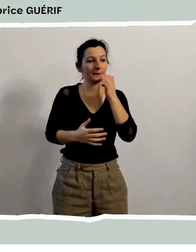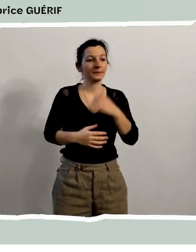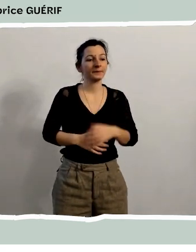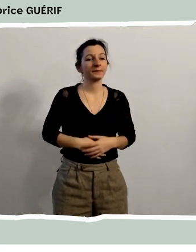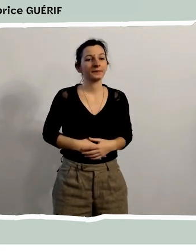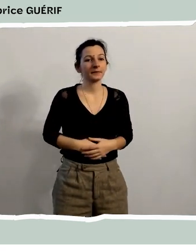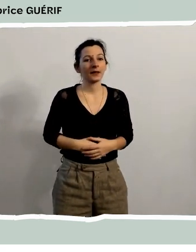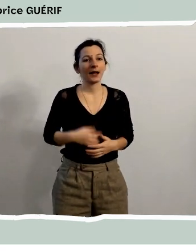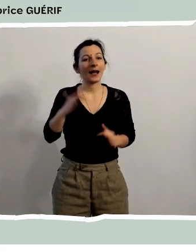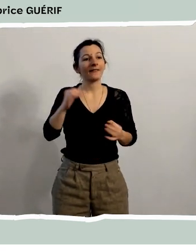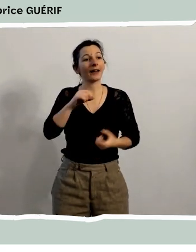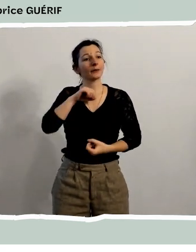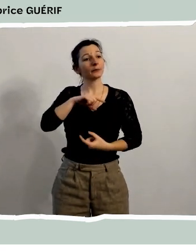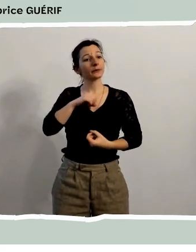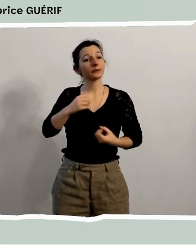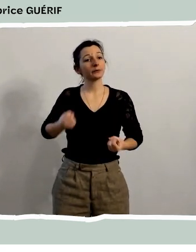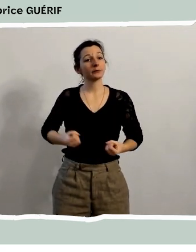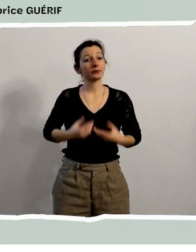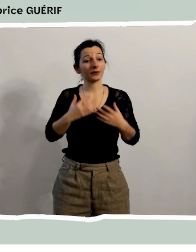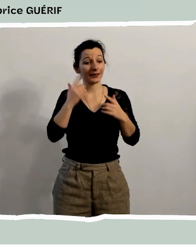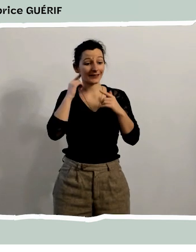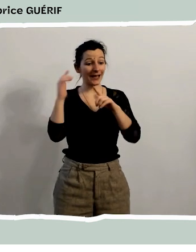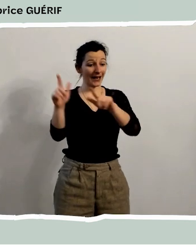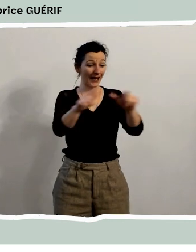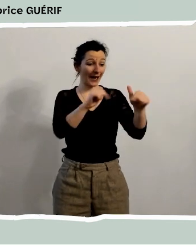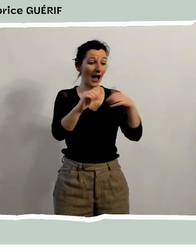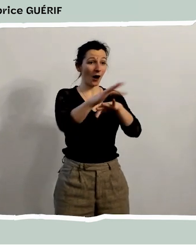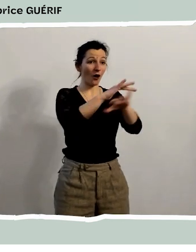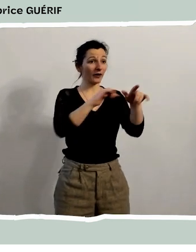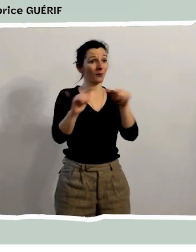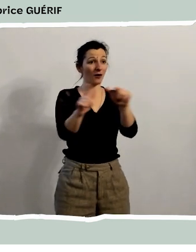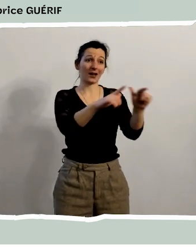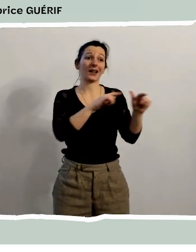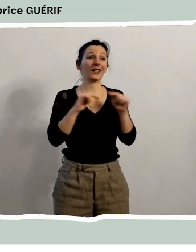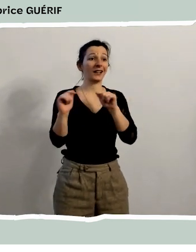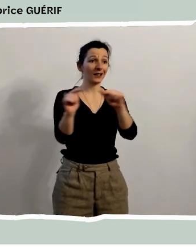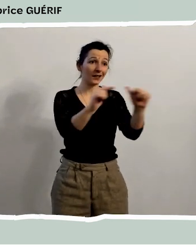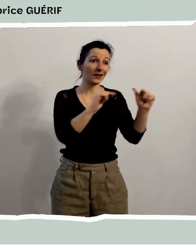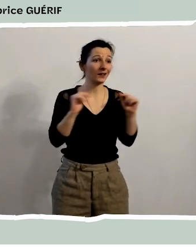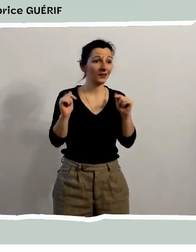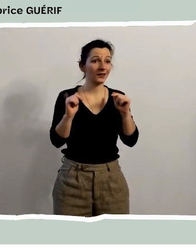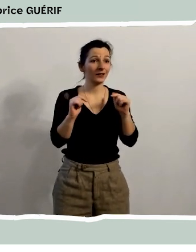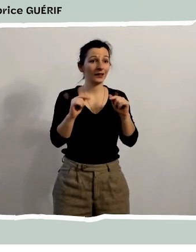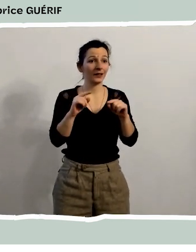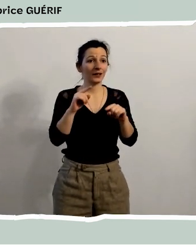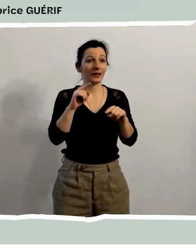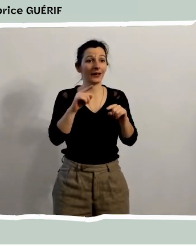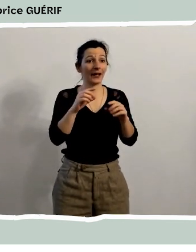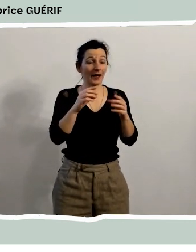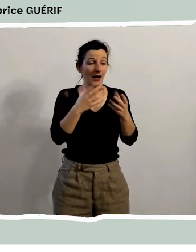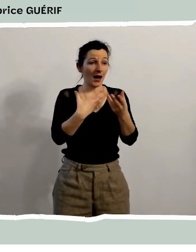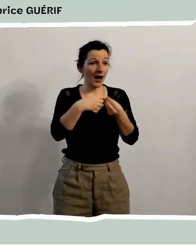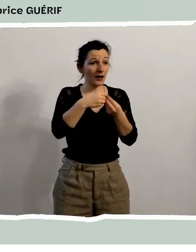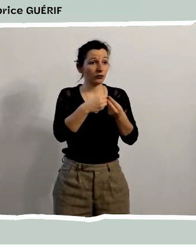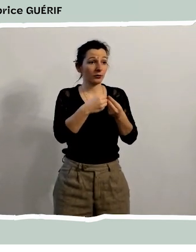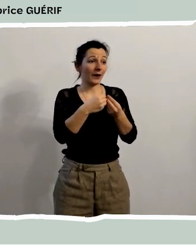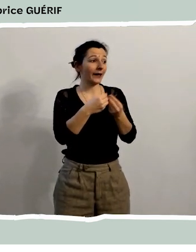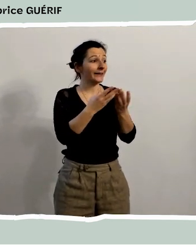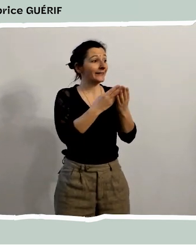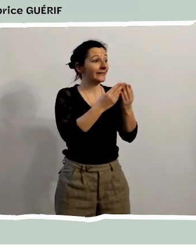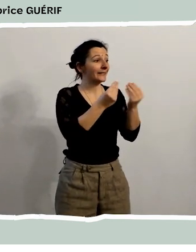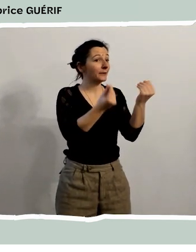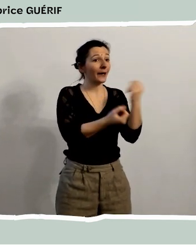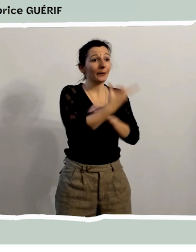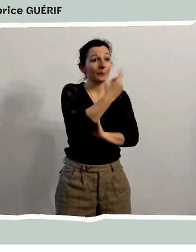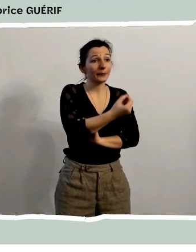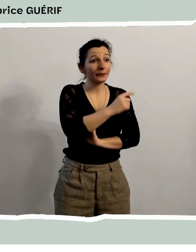ces perturbateurs endocriniens, ils sont omniprésents dans notre environnement. Ils sont souvent peu biodégradables, donc ils ont tendance à s'accumuler